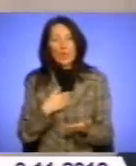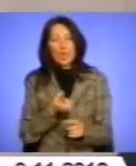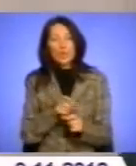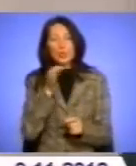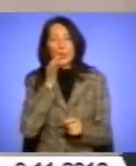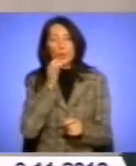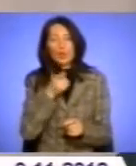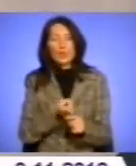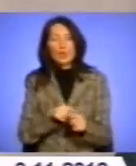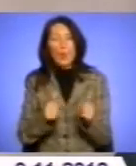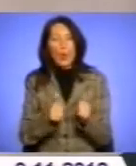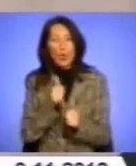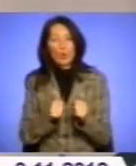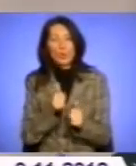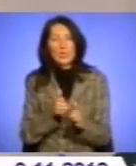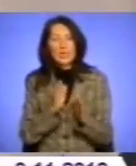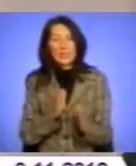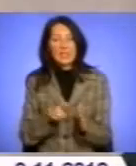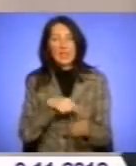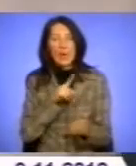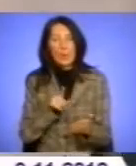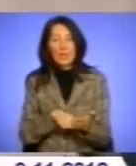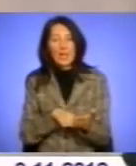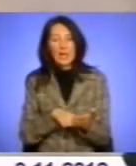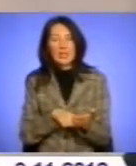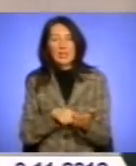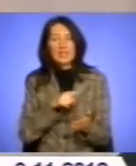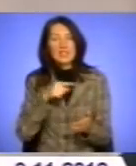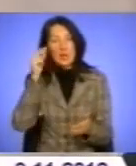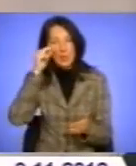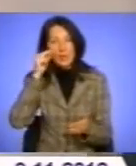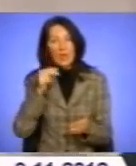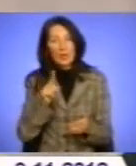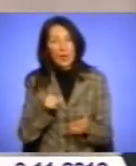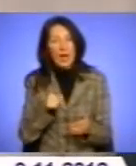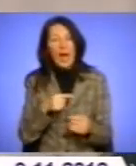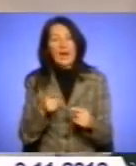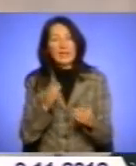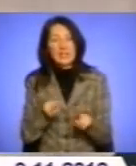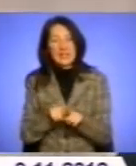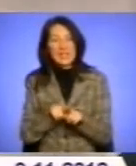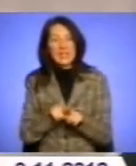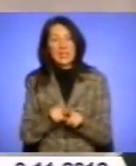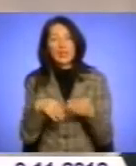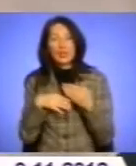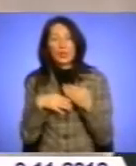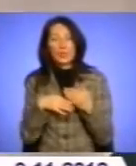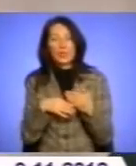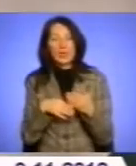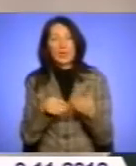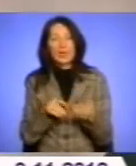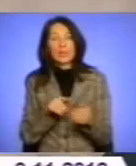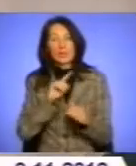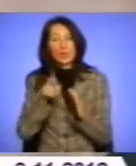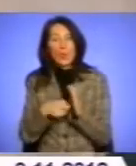те, що у цьому конкурсі були не тільки питання, наприклад, там з предмету певного, а якісь такі, ну, допитливі,